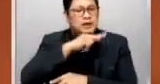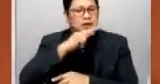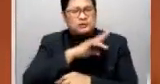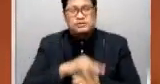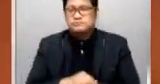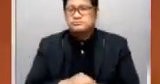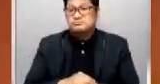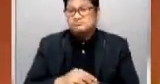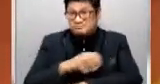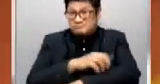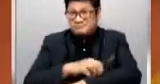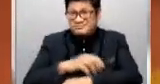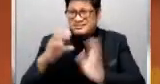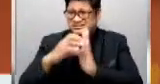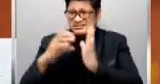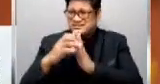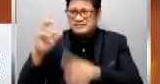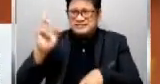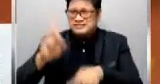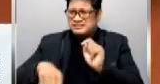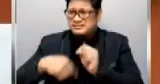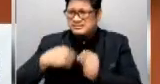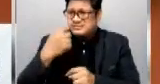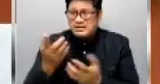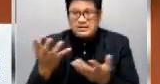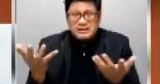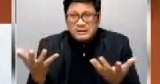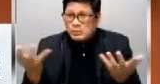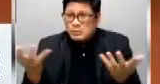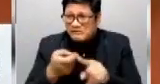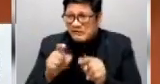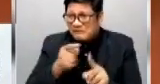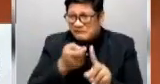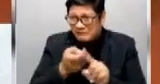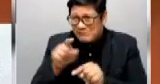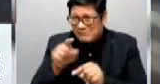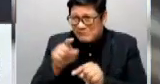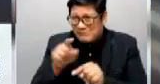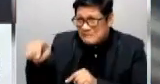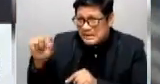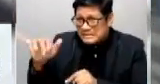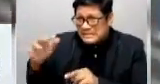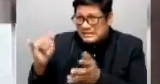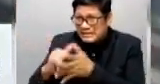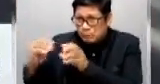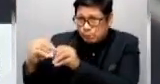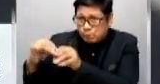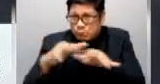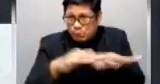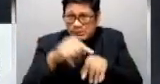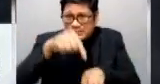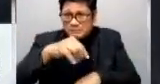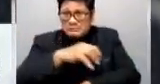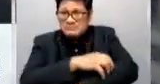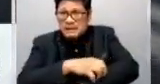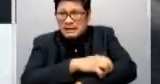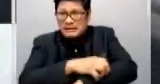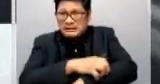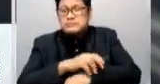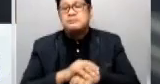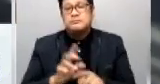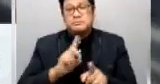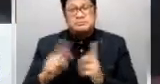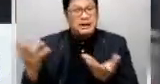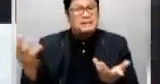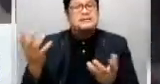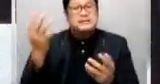City Health Department kung galing sa Pasay ang kumakalat na virus sa maraming taga Makati. Pero isa raw sa dahilan ng pagkalat